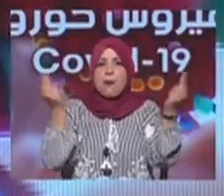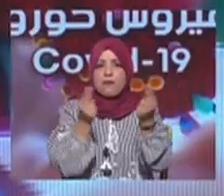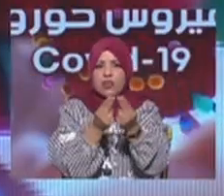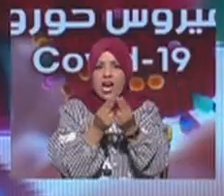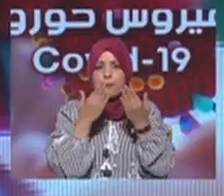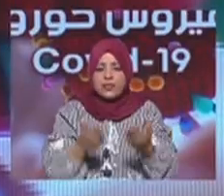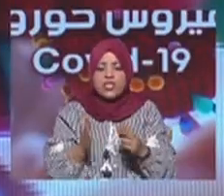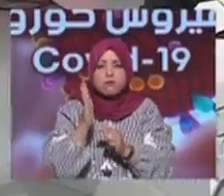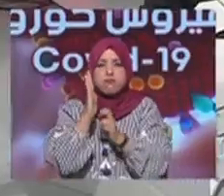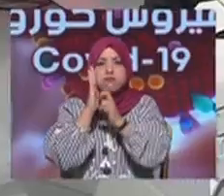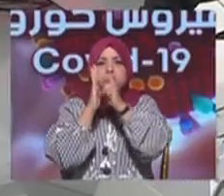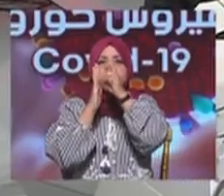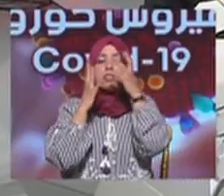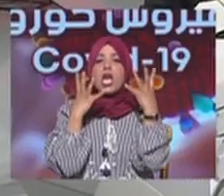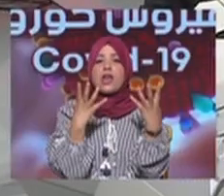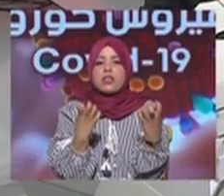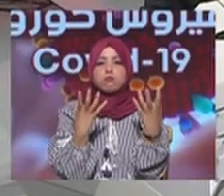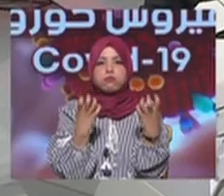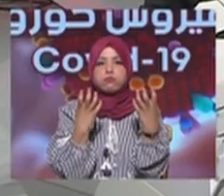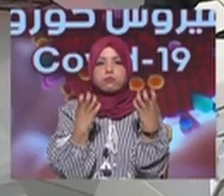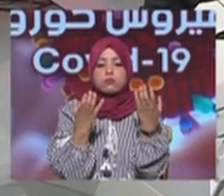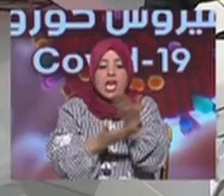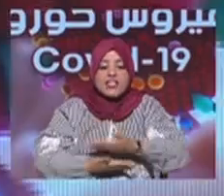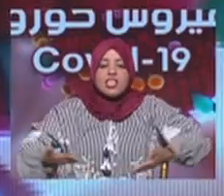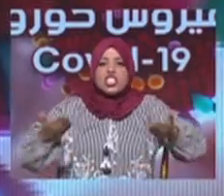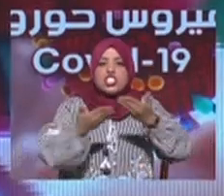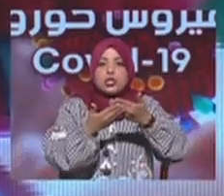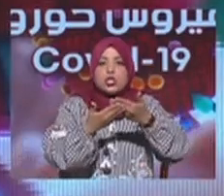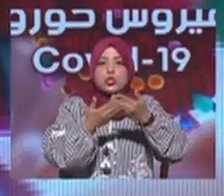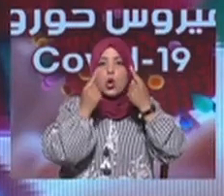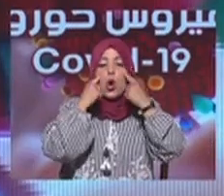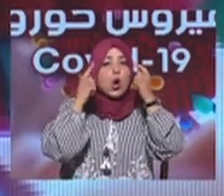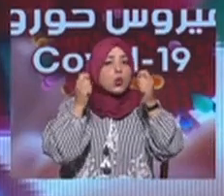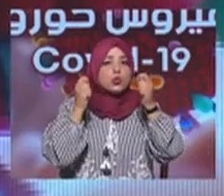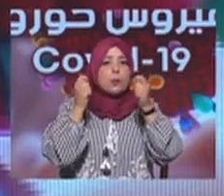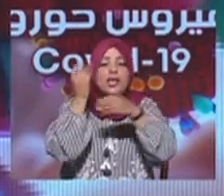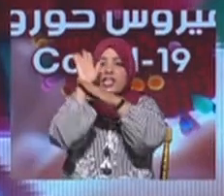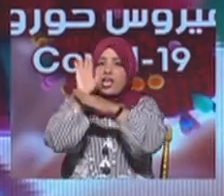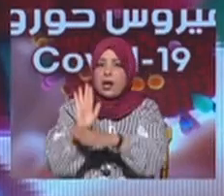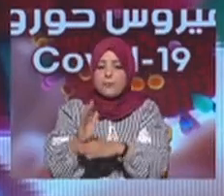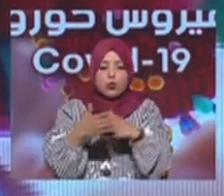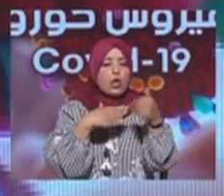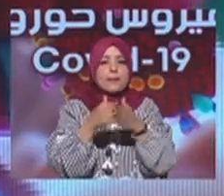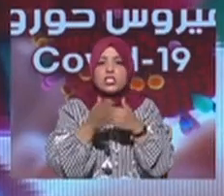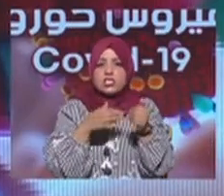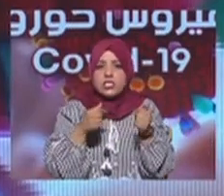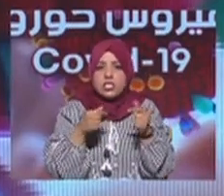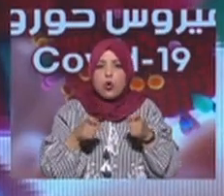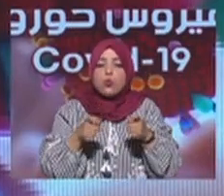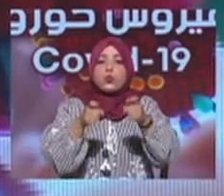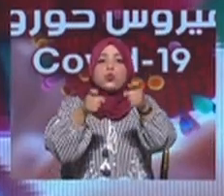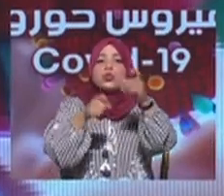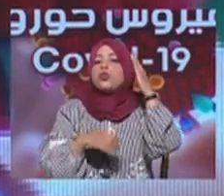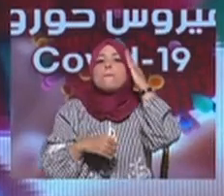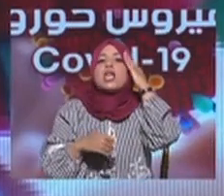لي بريليفمون دي كونديسيون يلزمك تحمي روحك وتحمي البريليفمون والفيروس مازلنا ما